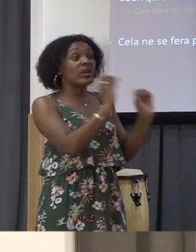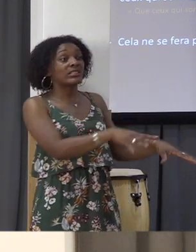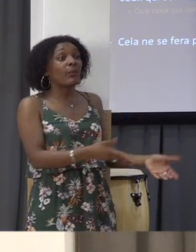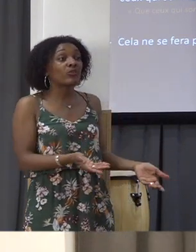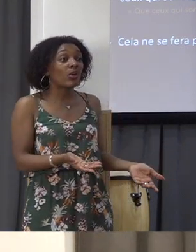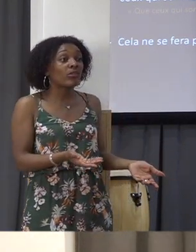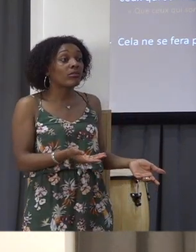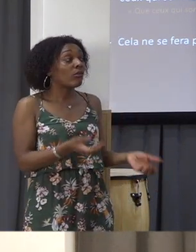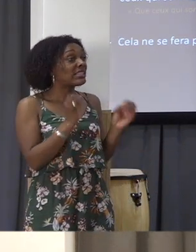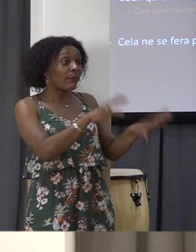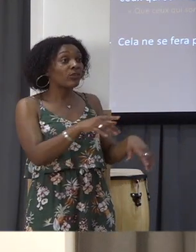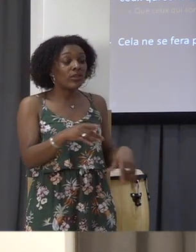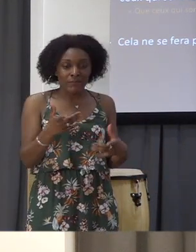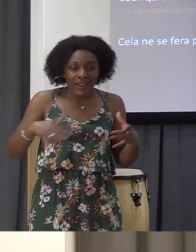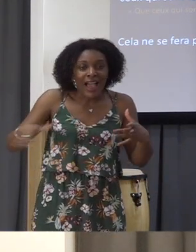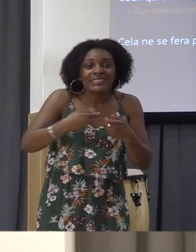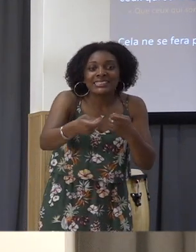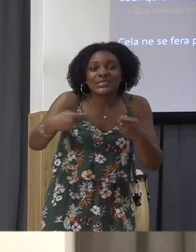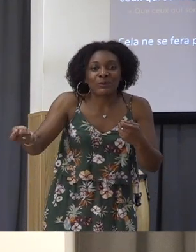ressources qui se faisaient.